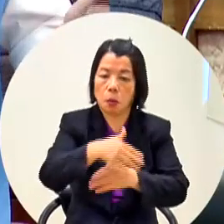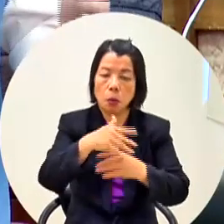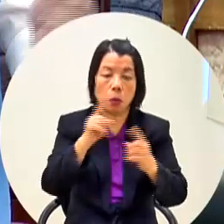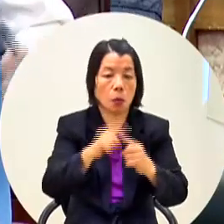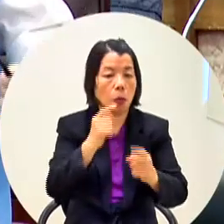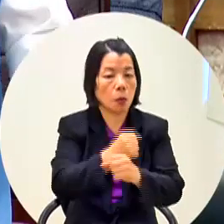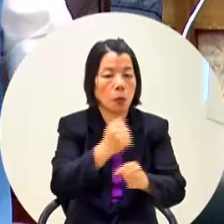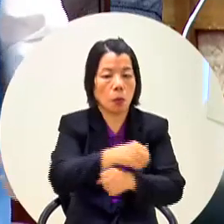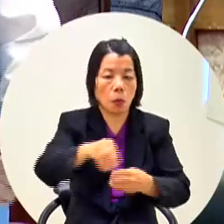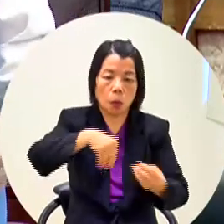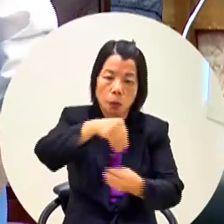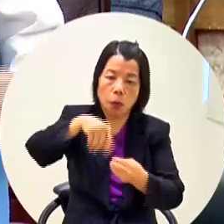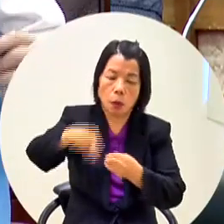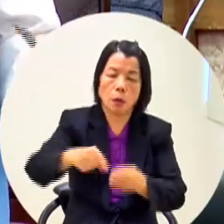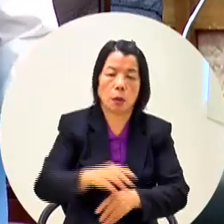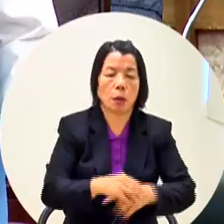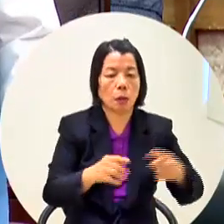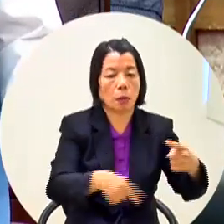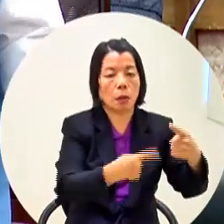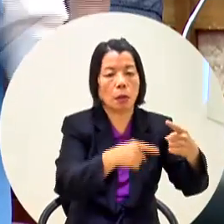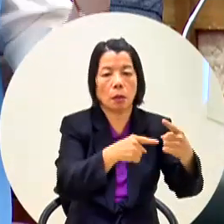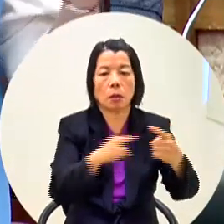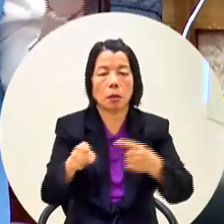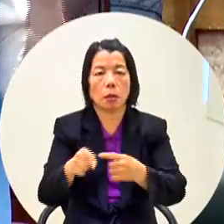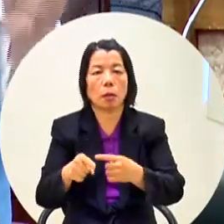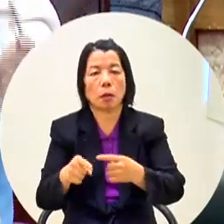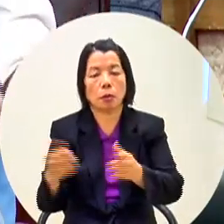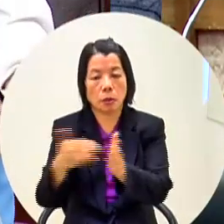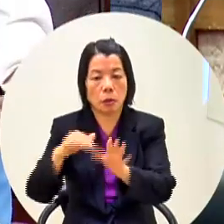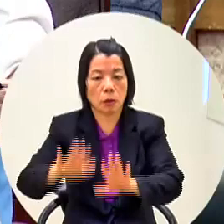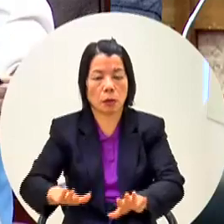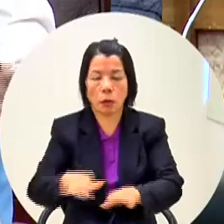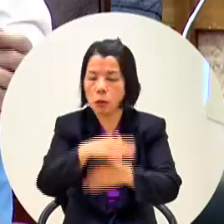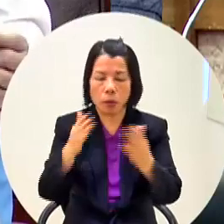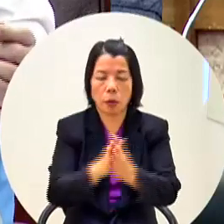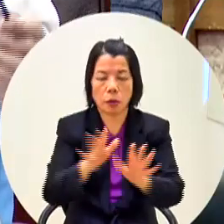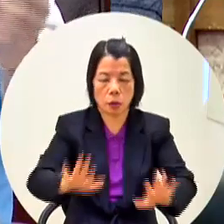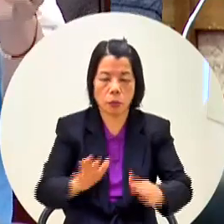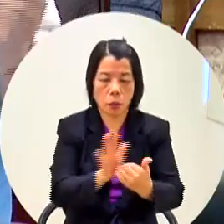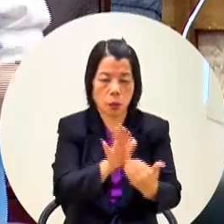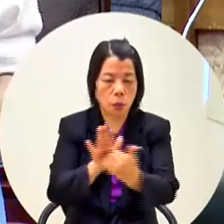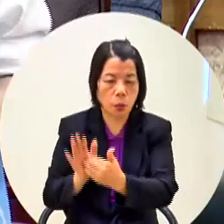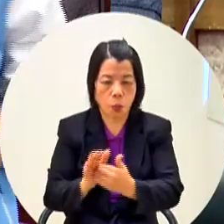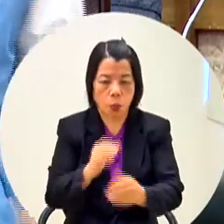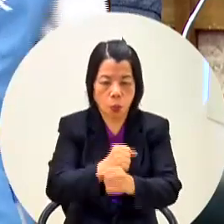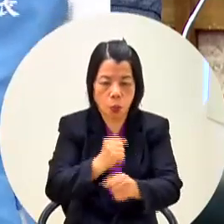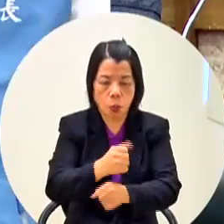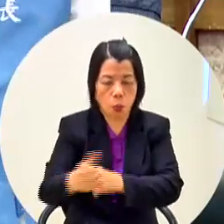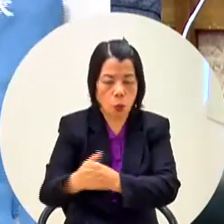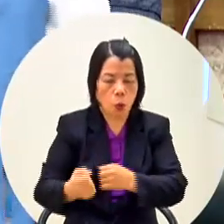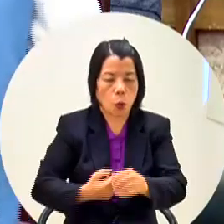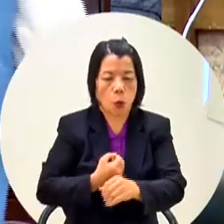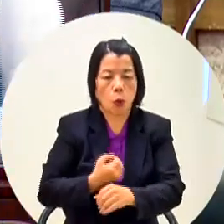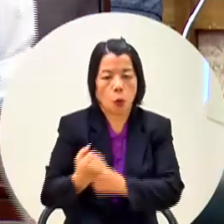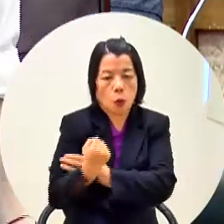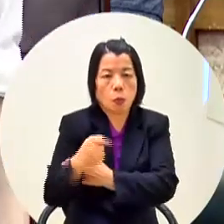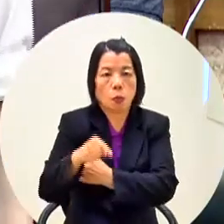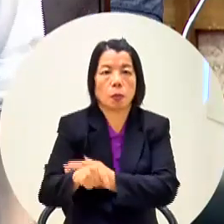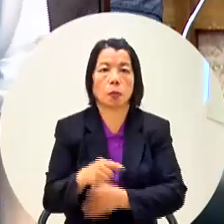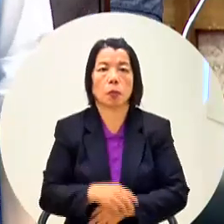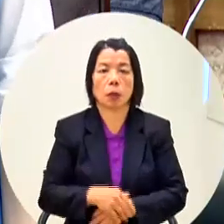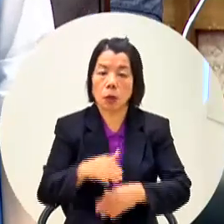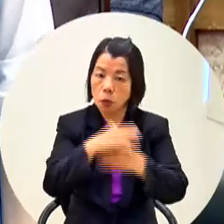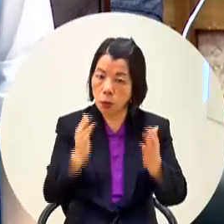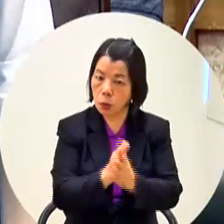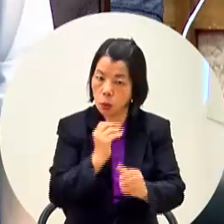个卫生局从大年初一到现在都没有休息，我们整个都在超前部署防疫。防疫，我们基本上全力来做完